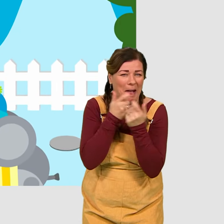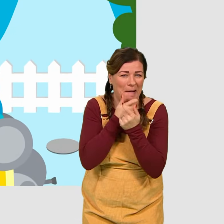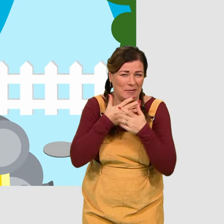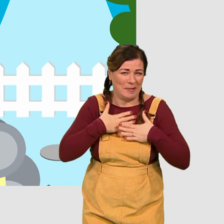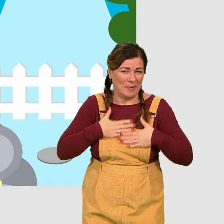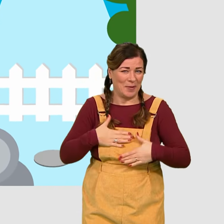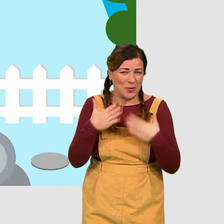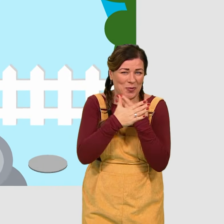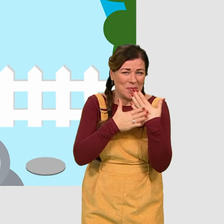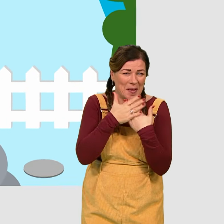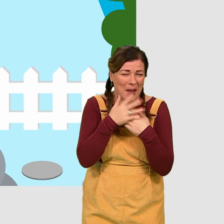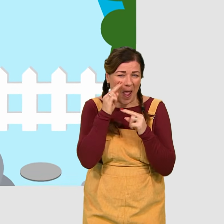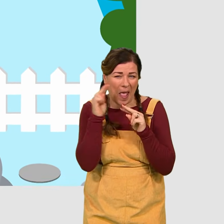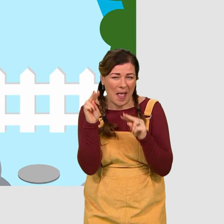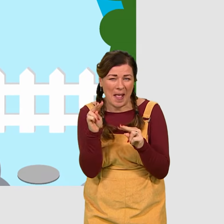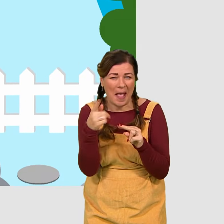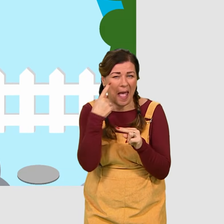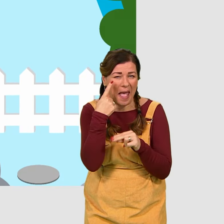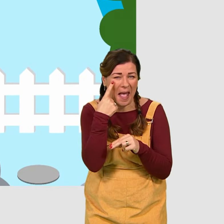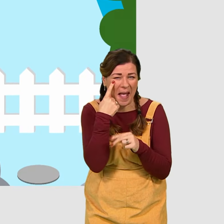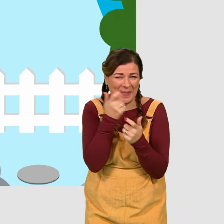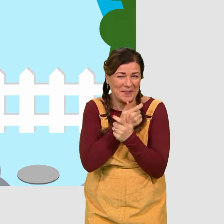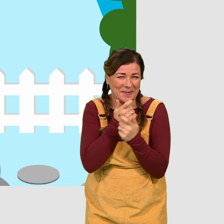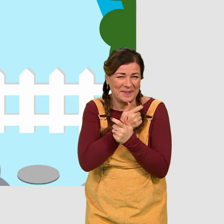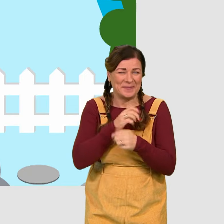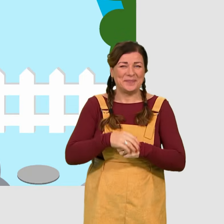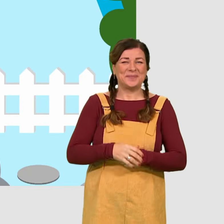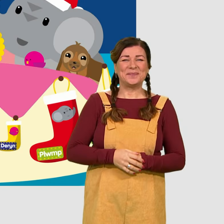teit streibiog yn piffio'n chwerthin.